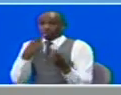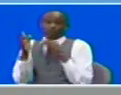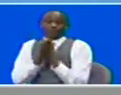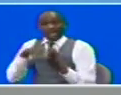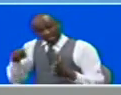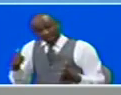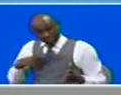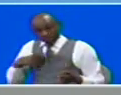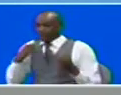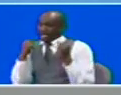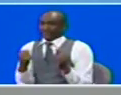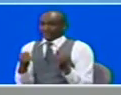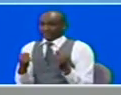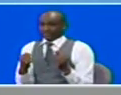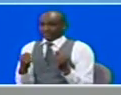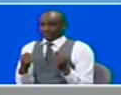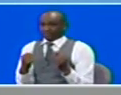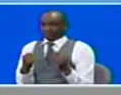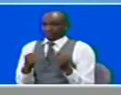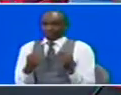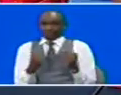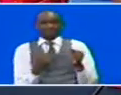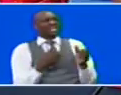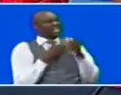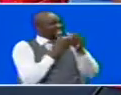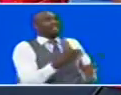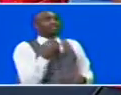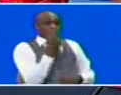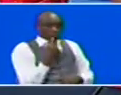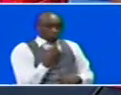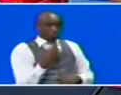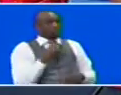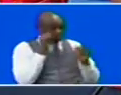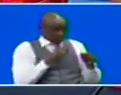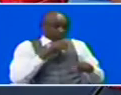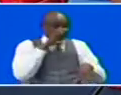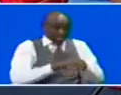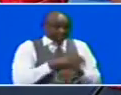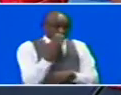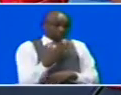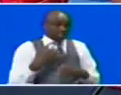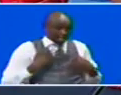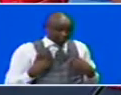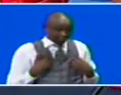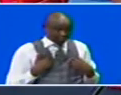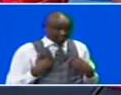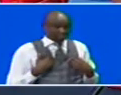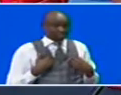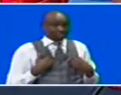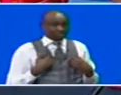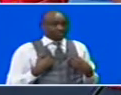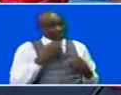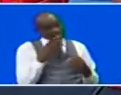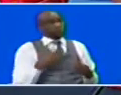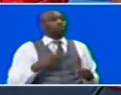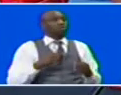wenzako, inakuwa vigumu. Na wale viongozi ambao wameweza kupata vyeti tayari vya kuwania hasa